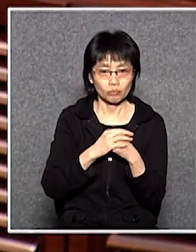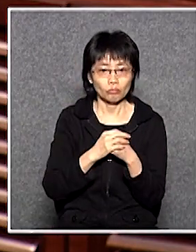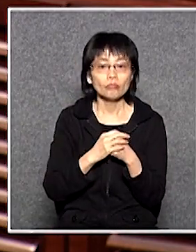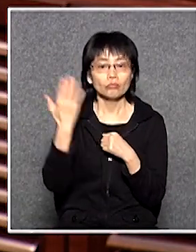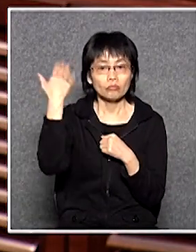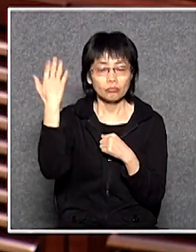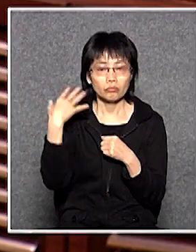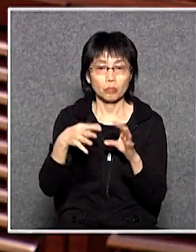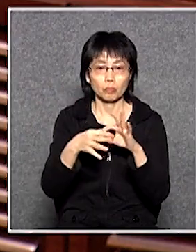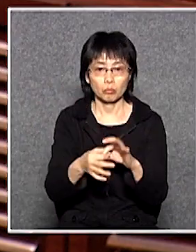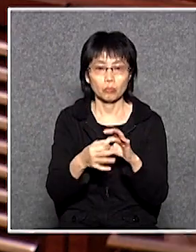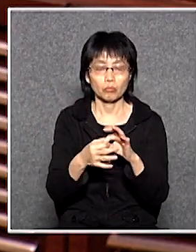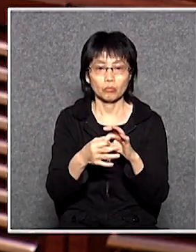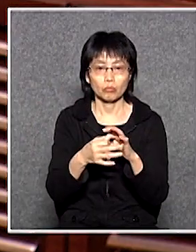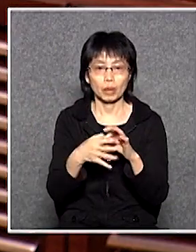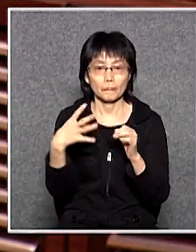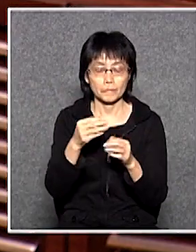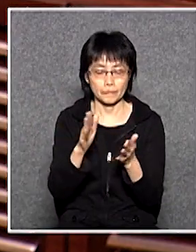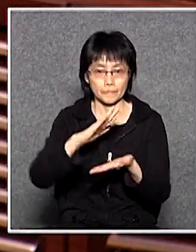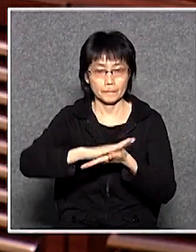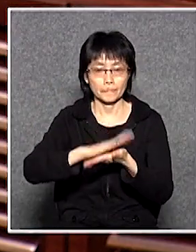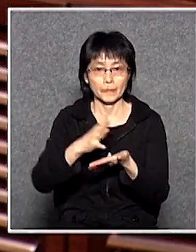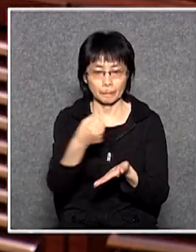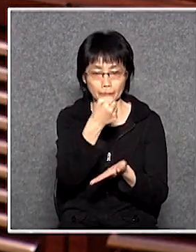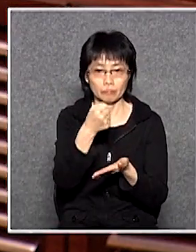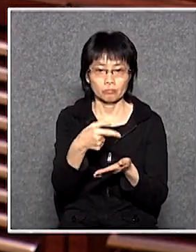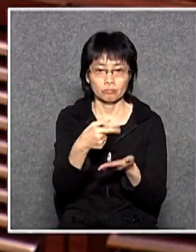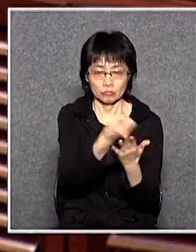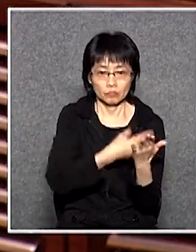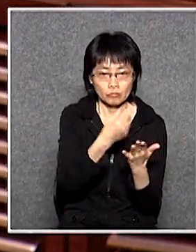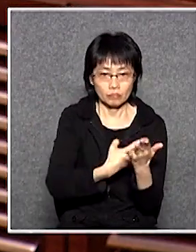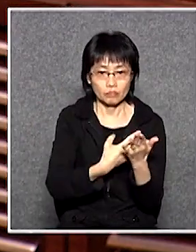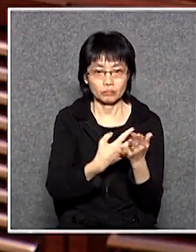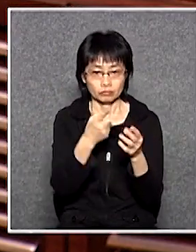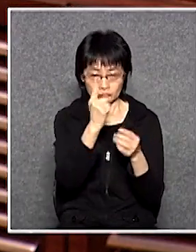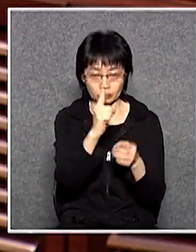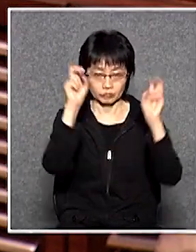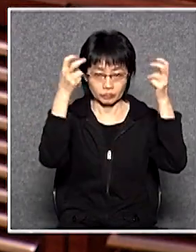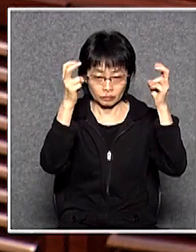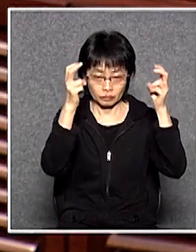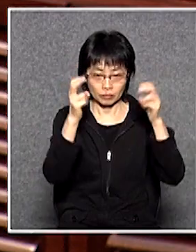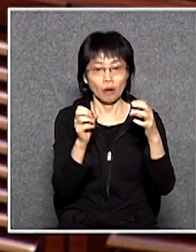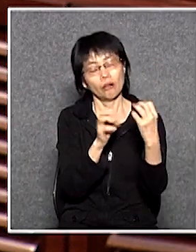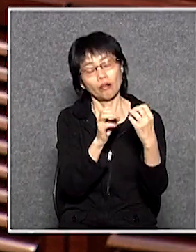權條例嗰陣時，一個議程俾佢哋足足講足三個月，